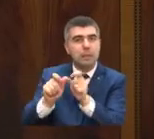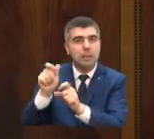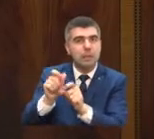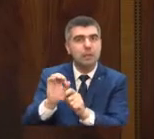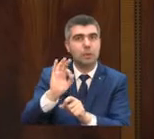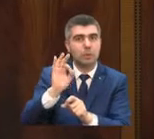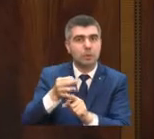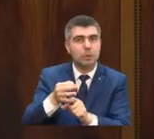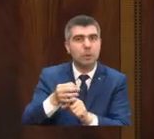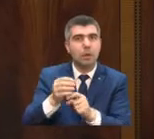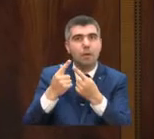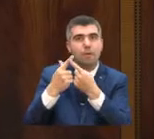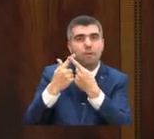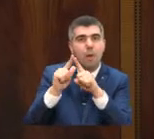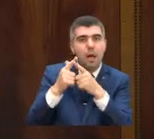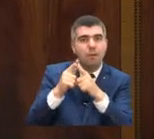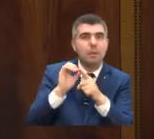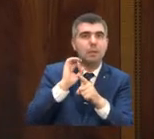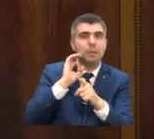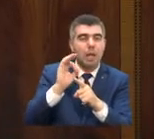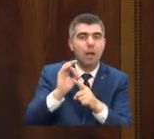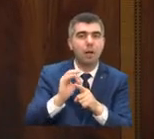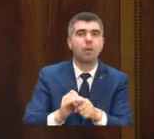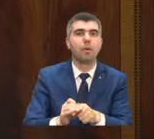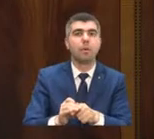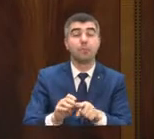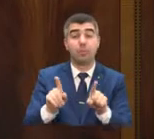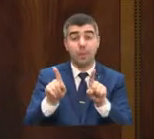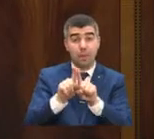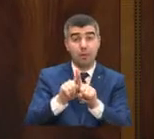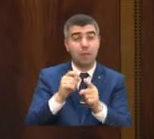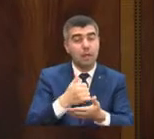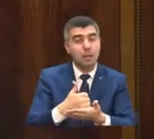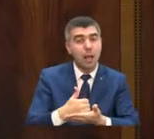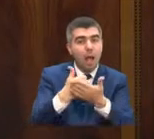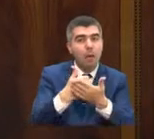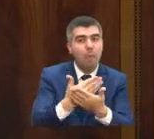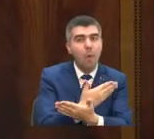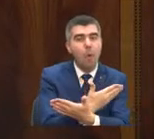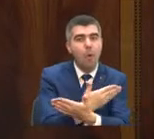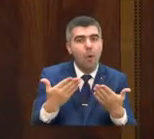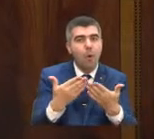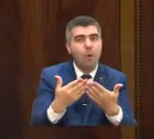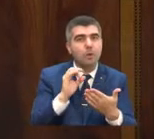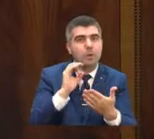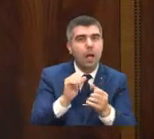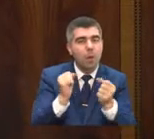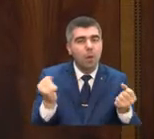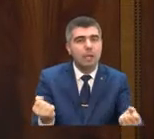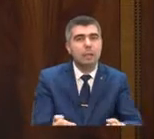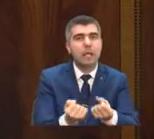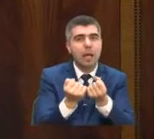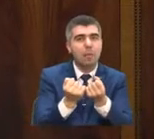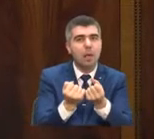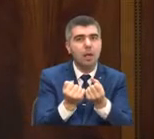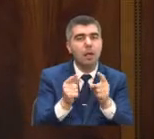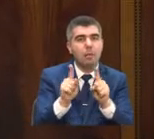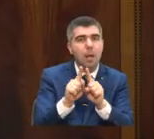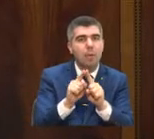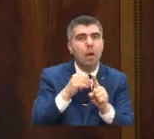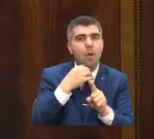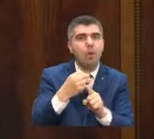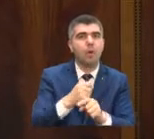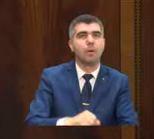للالتفاف حول مقدساتنا وثوابتنا الراسخة المدعومة بمسار ديمقراطي تنموي حداثي كخيار لا رجعة